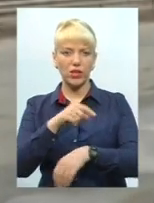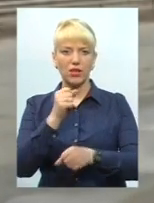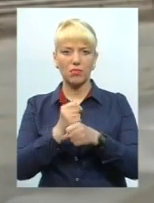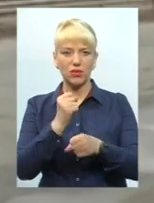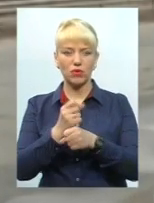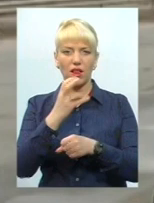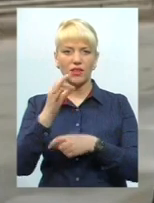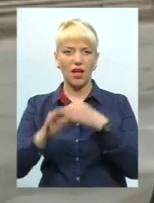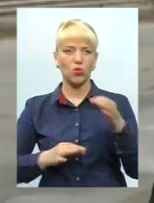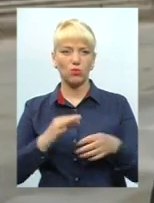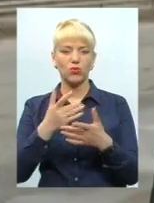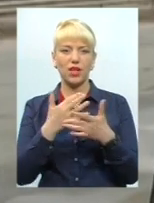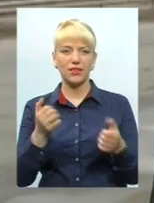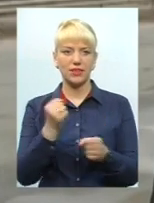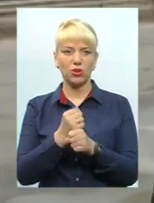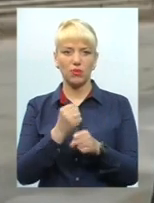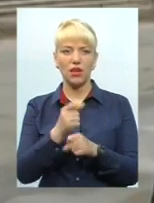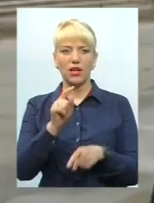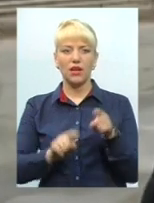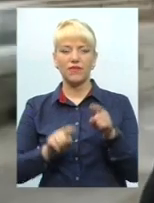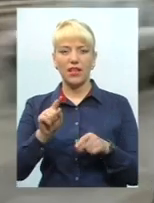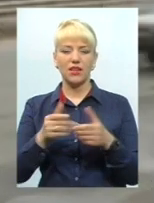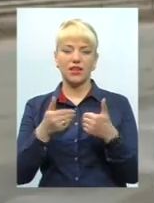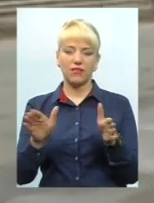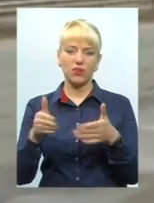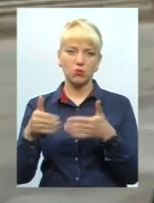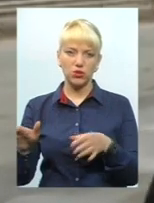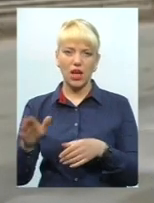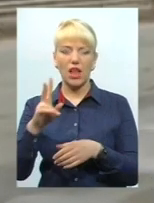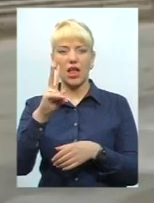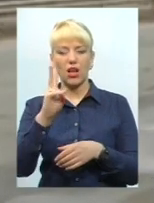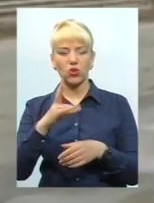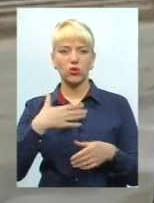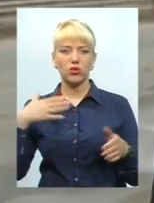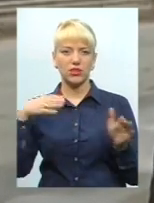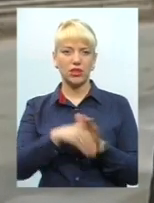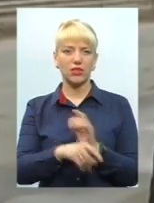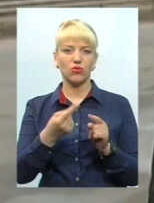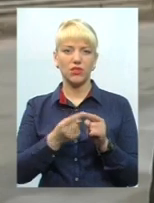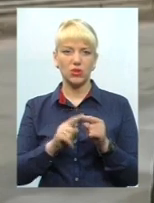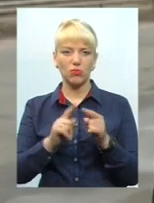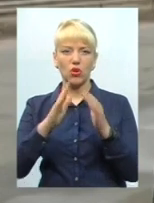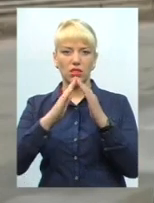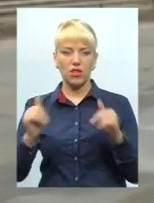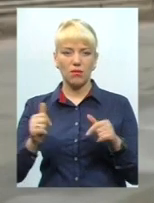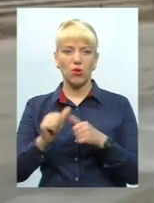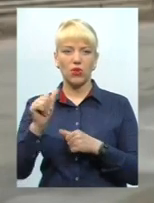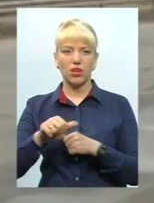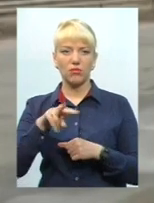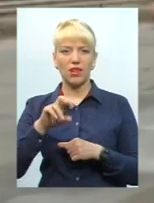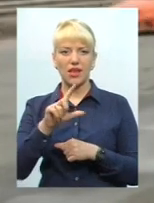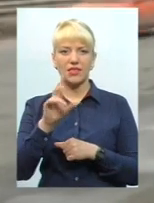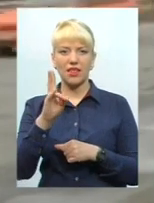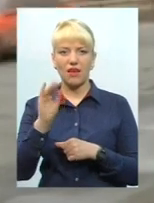різних роботах. Потім деяких відпускали, ну а деякі гинули в цьому таборі. Крім того, в Лезнєва є ще